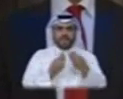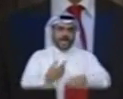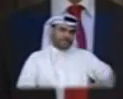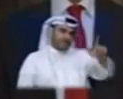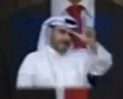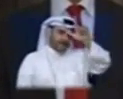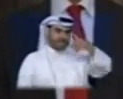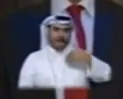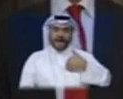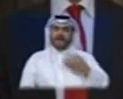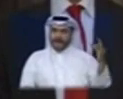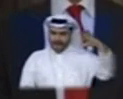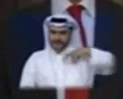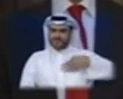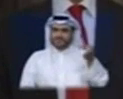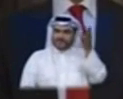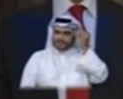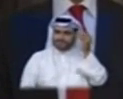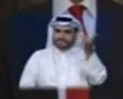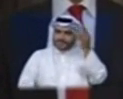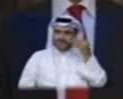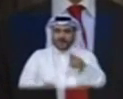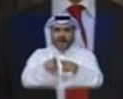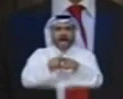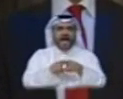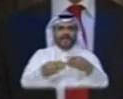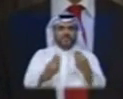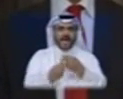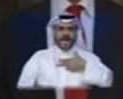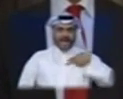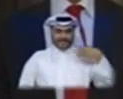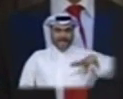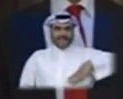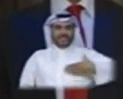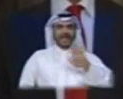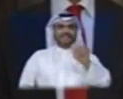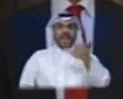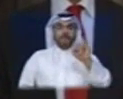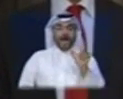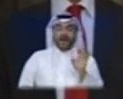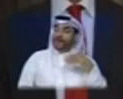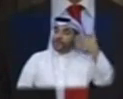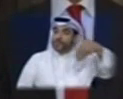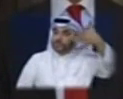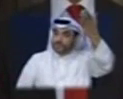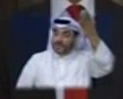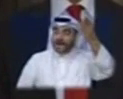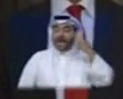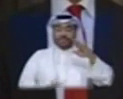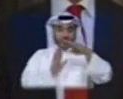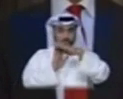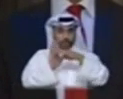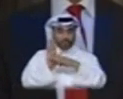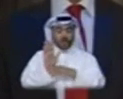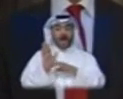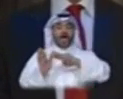دائما أستفيد وأتشرف بالجلوس مع أخي معالي الشيخ سلمان برؤيته العميقة لمختلف الملفات، سواء كان